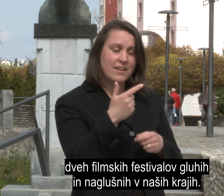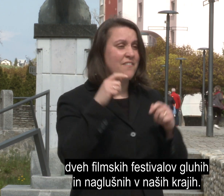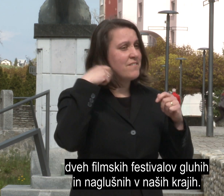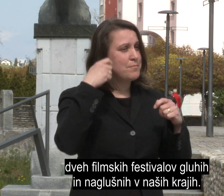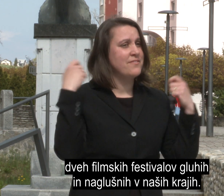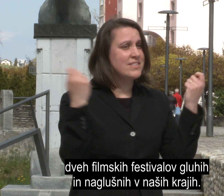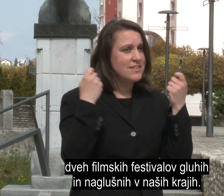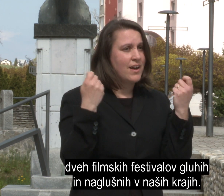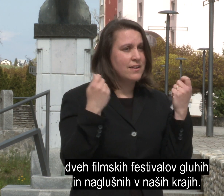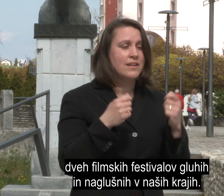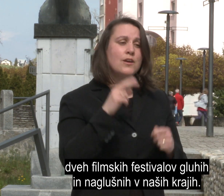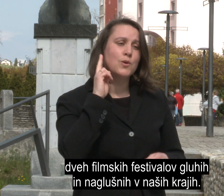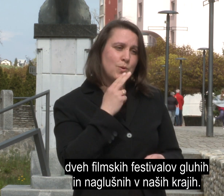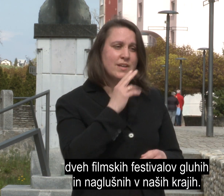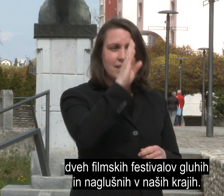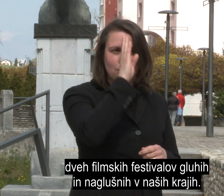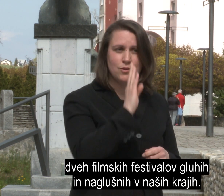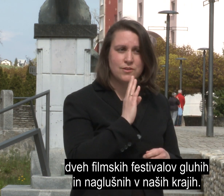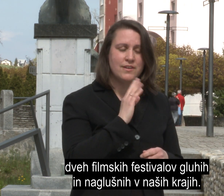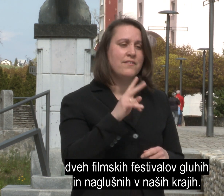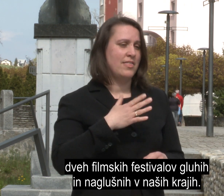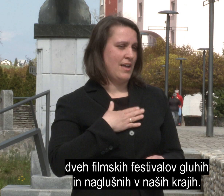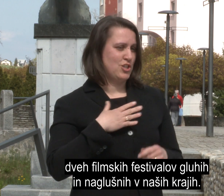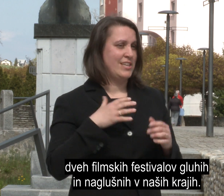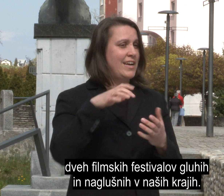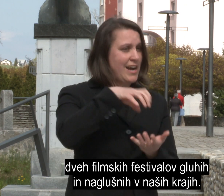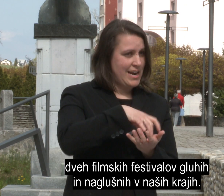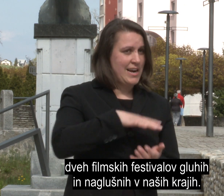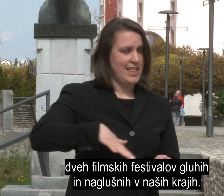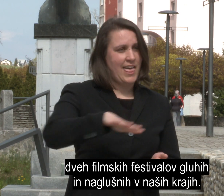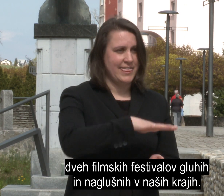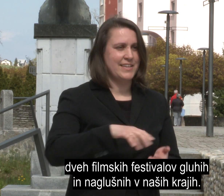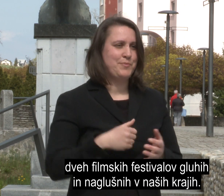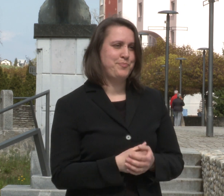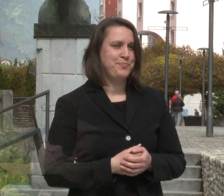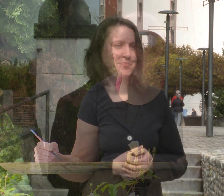festivalov gluhih in naglušnih v naših krajih.